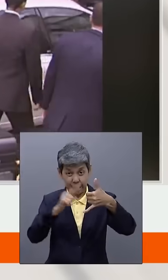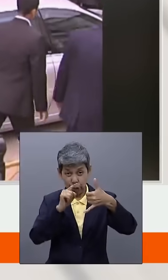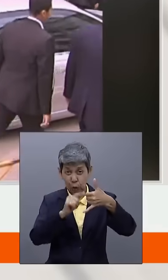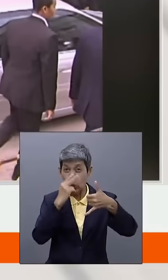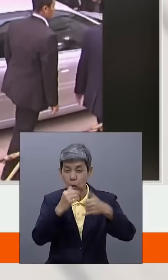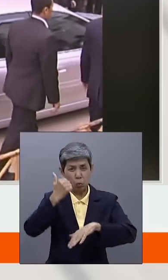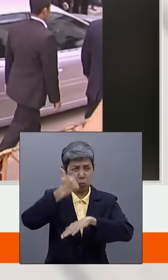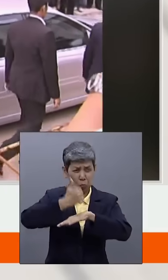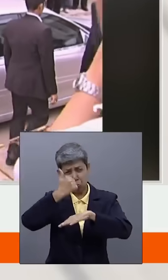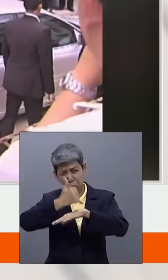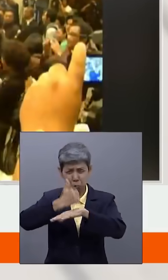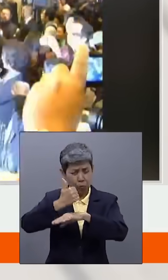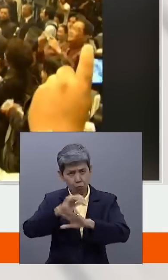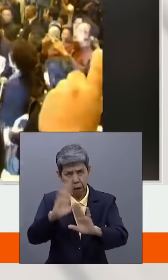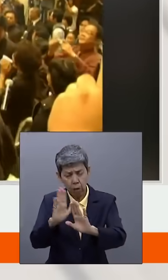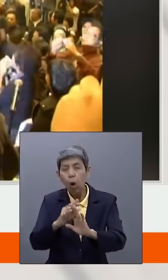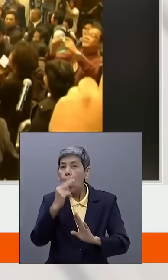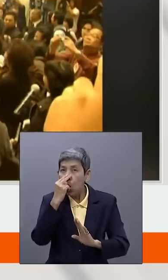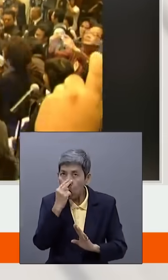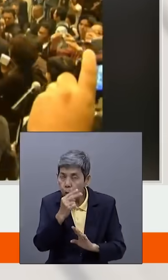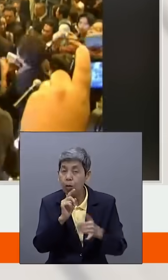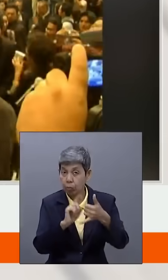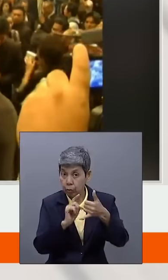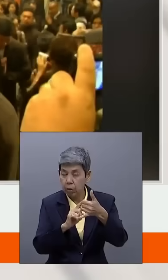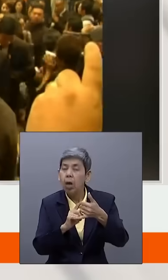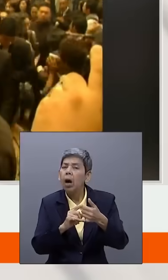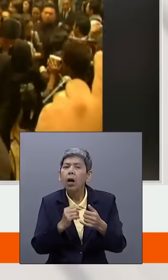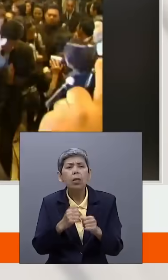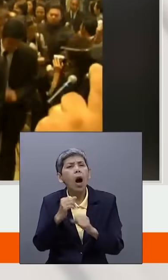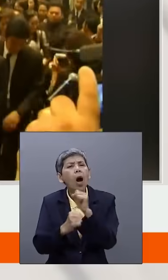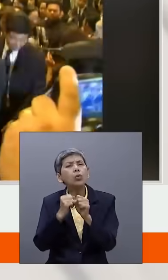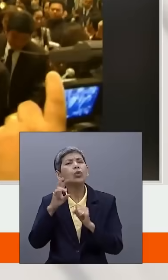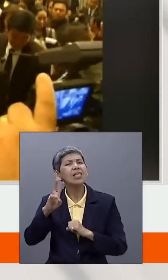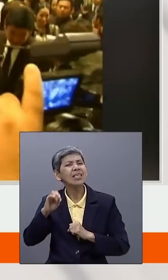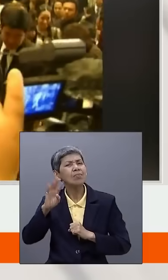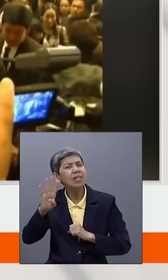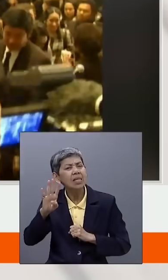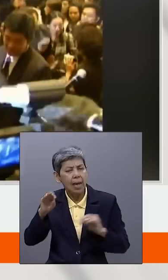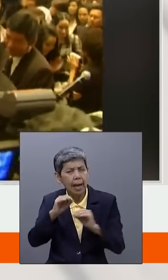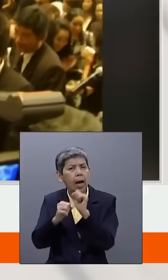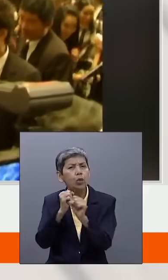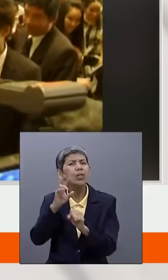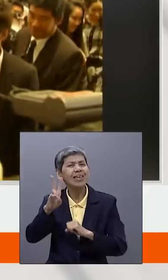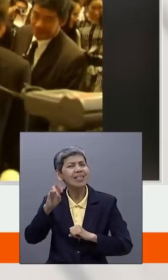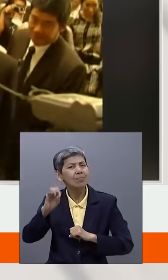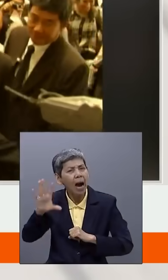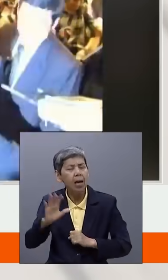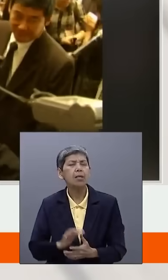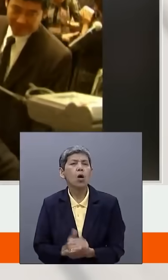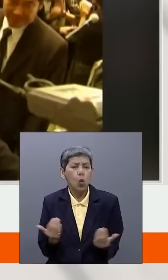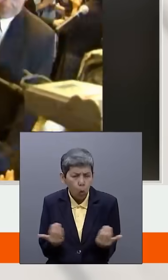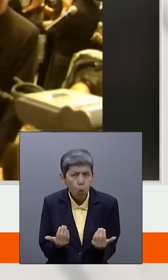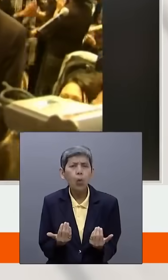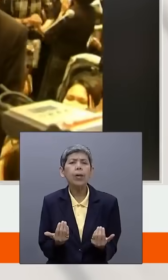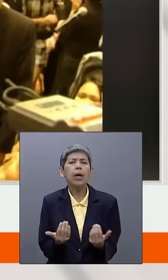ป็นผู้นำทางการเมืองอย่างเดียวนะครับคนในวัย74ย่าง75เนี่ยนะครับมีลูกมีหล